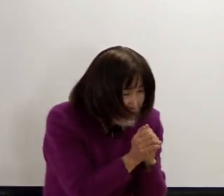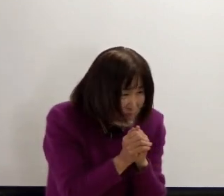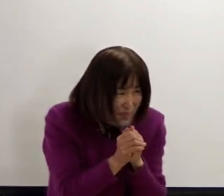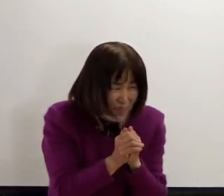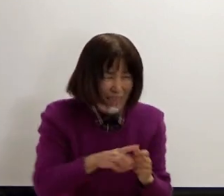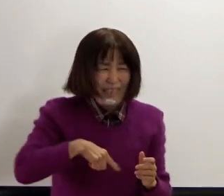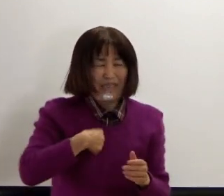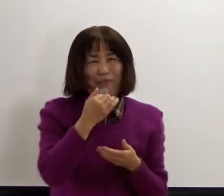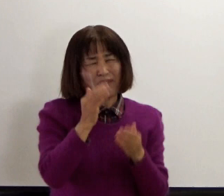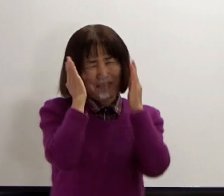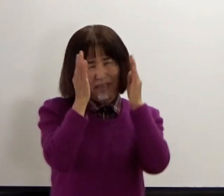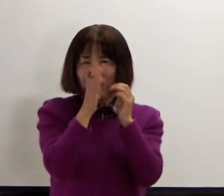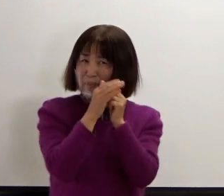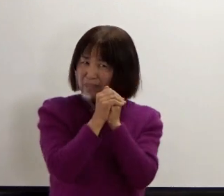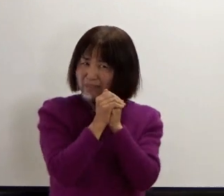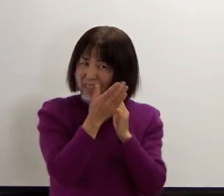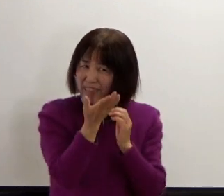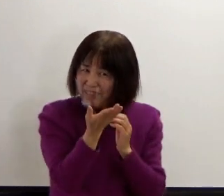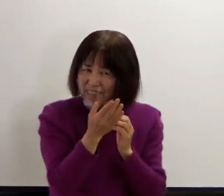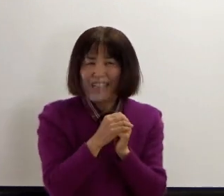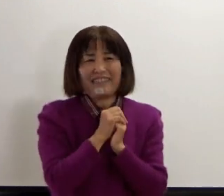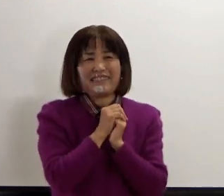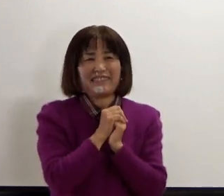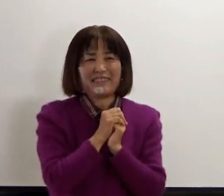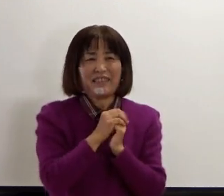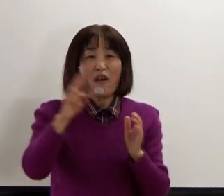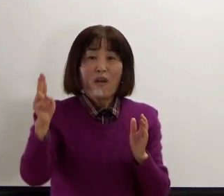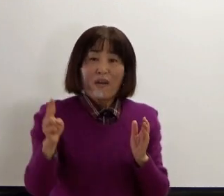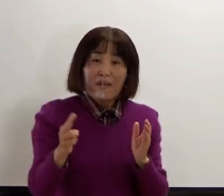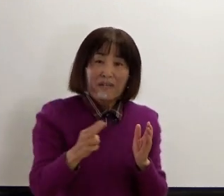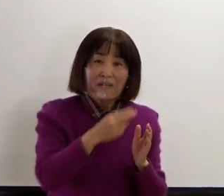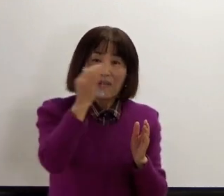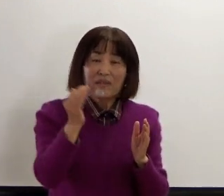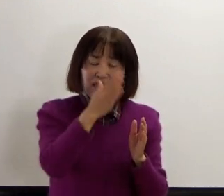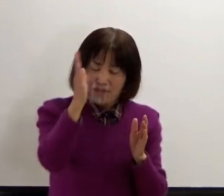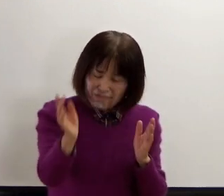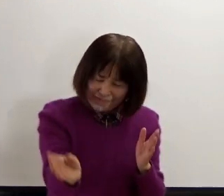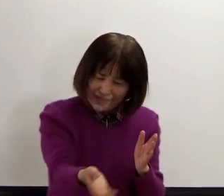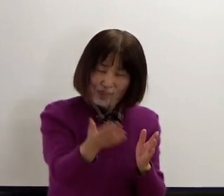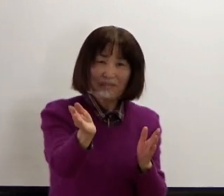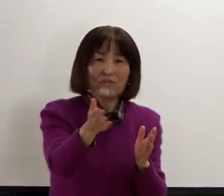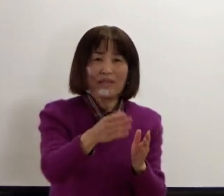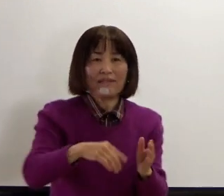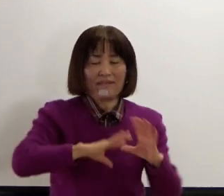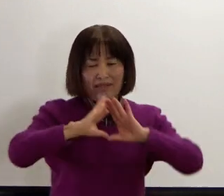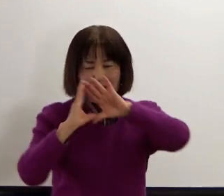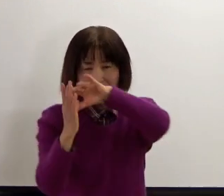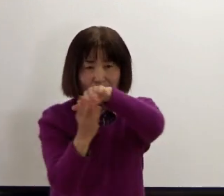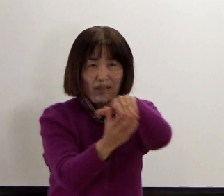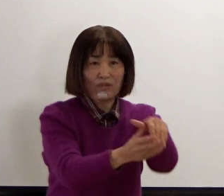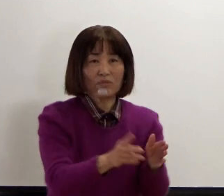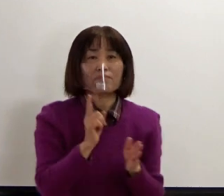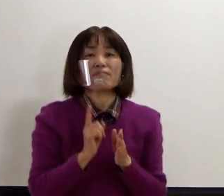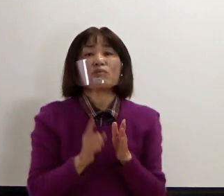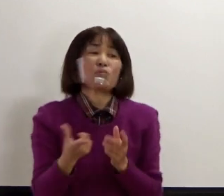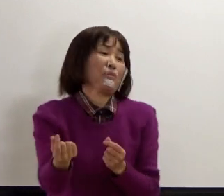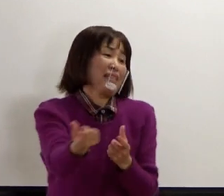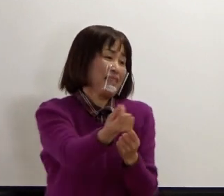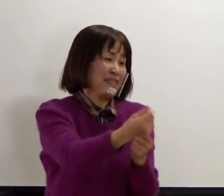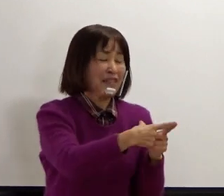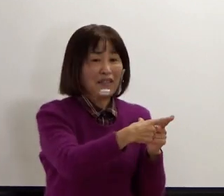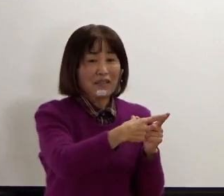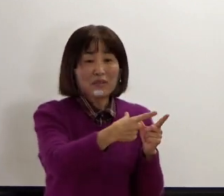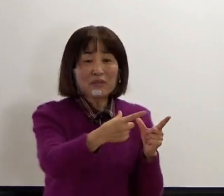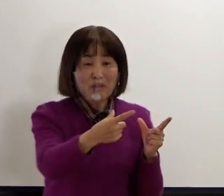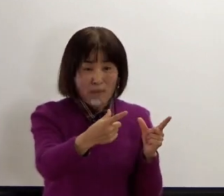ですね。こう焚くっていうのは、世界中のねこの宗教で行われていることで、日本でもね仏